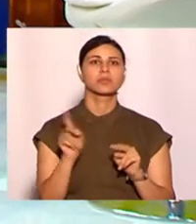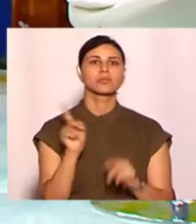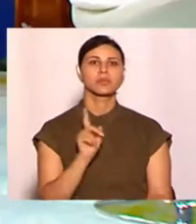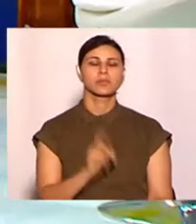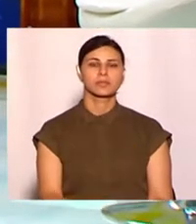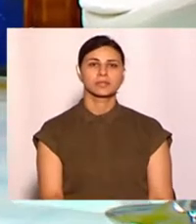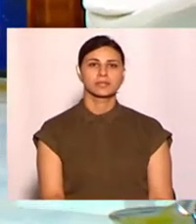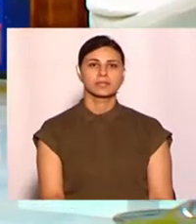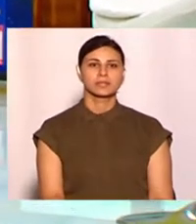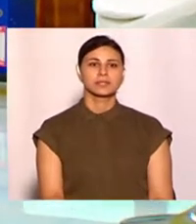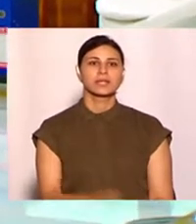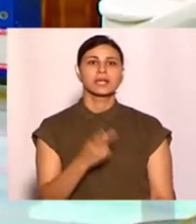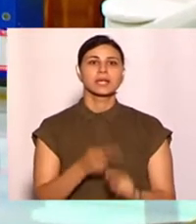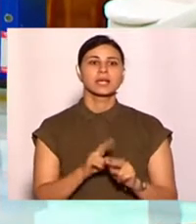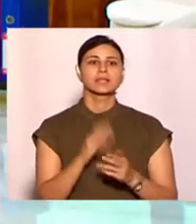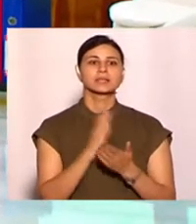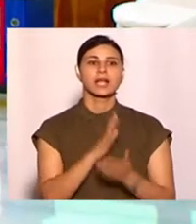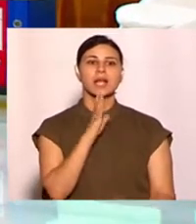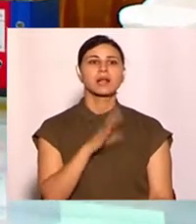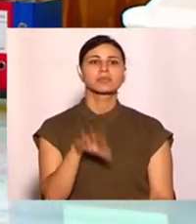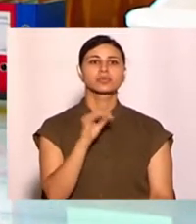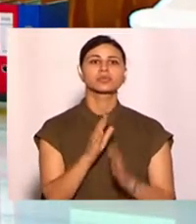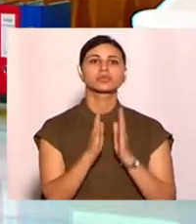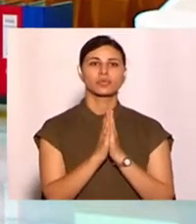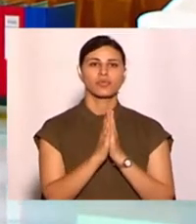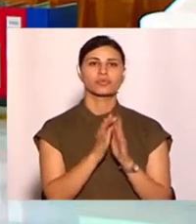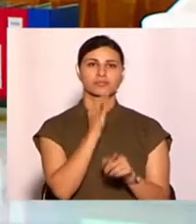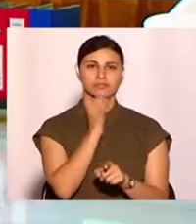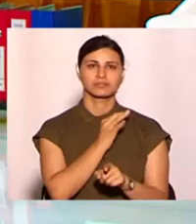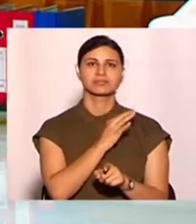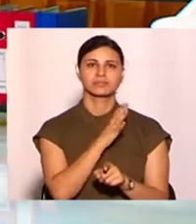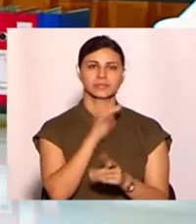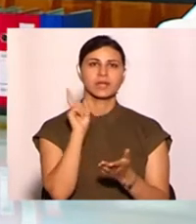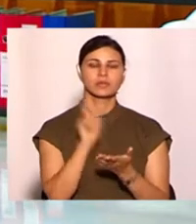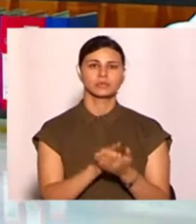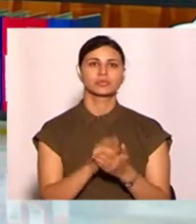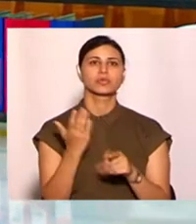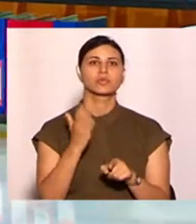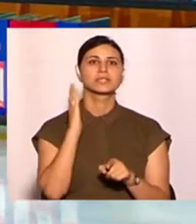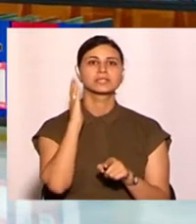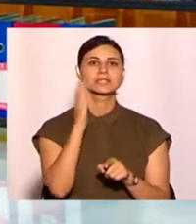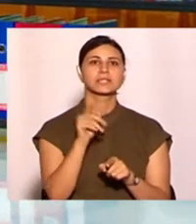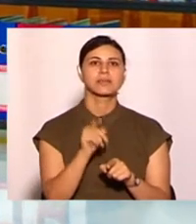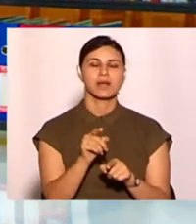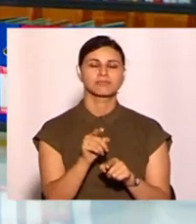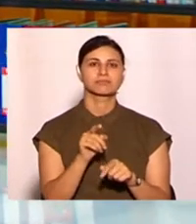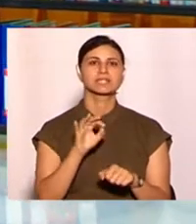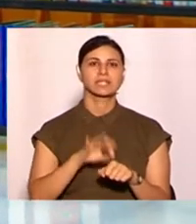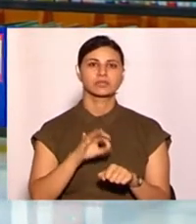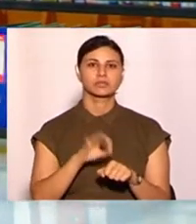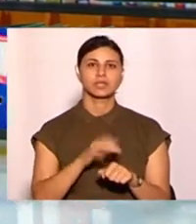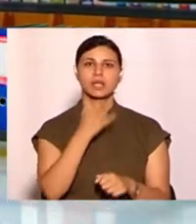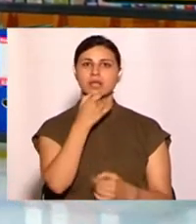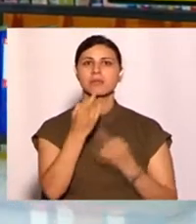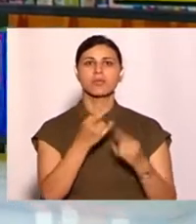რომ ეს არის ქალბატონების თხოვნა და აუცილებლობაც, რომელიც გამომდინარეობს დიაგნოზიდან.